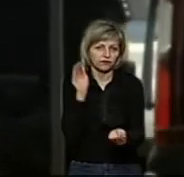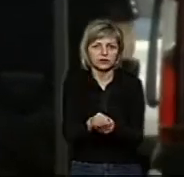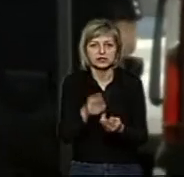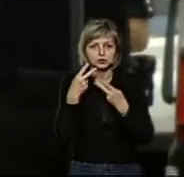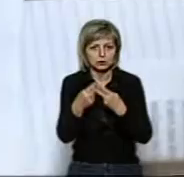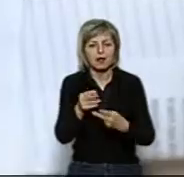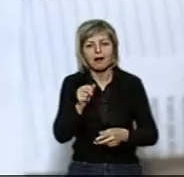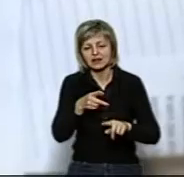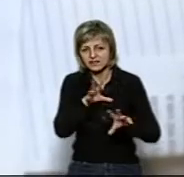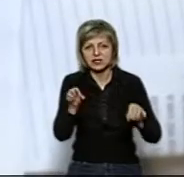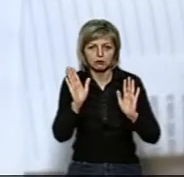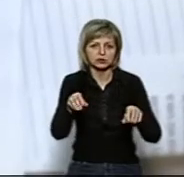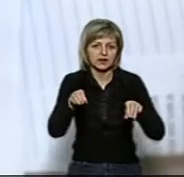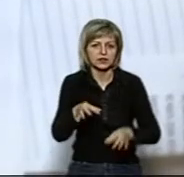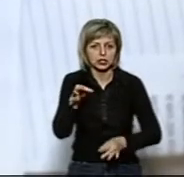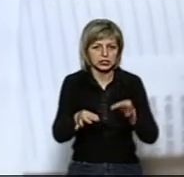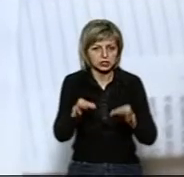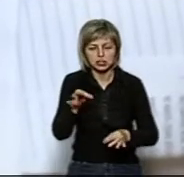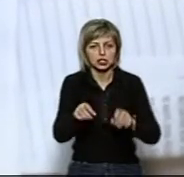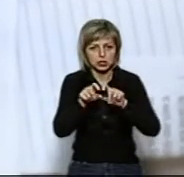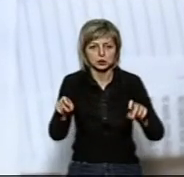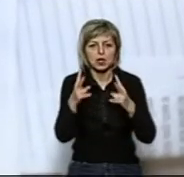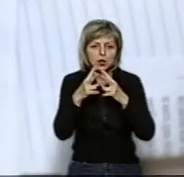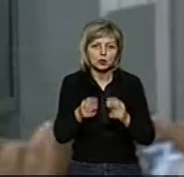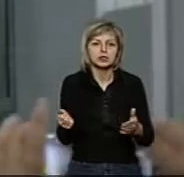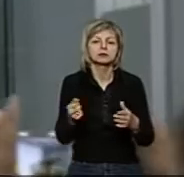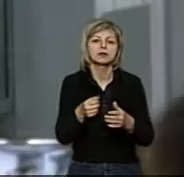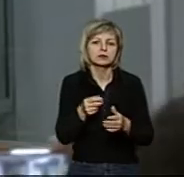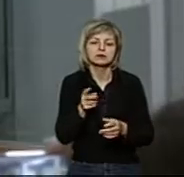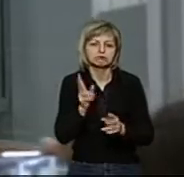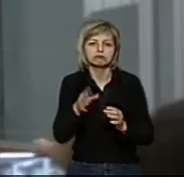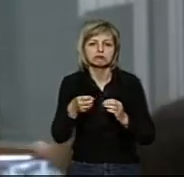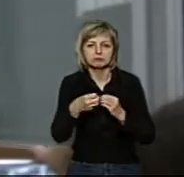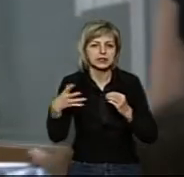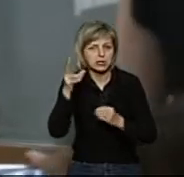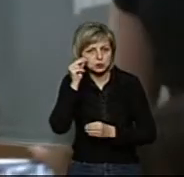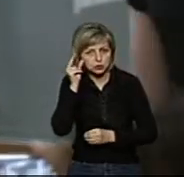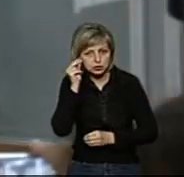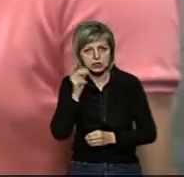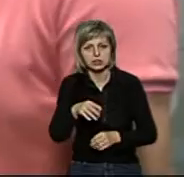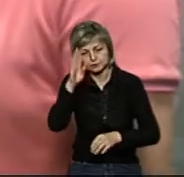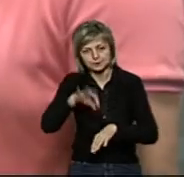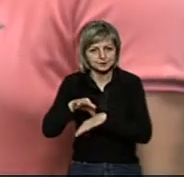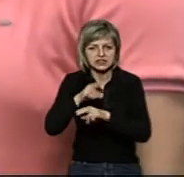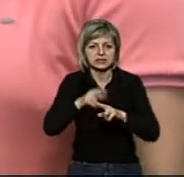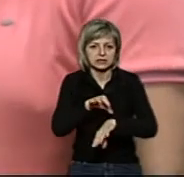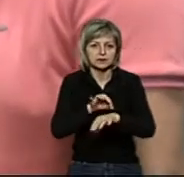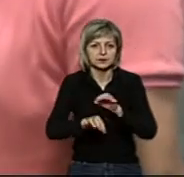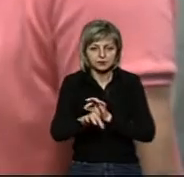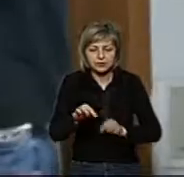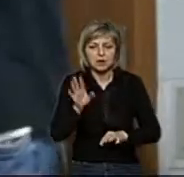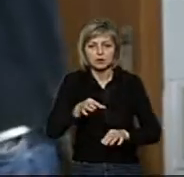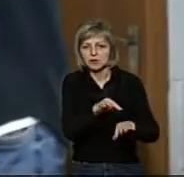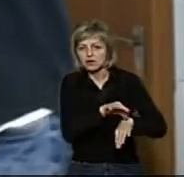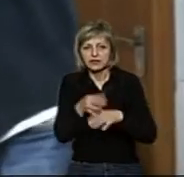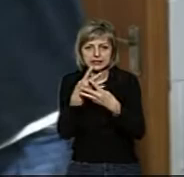буде приймати суд. Розгляд клопотання призначили на 15-ту. До зали суду Кривуша завели в наручниках. Після клопотання адвоката підозрюваного